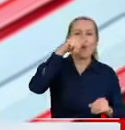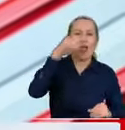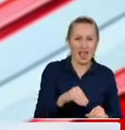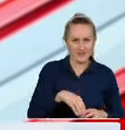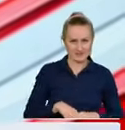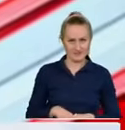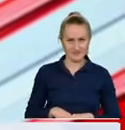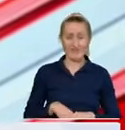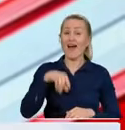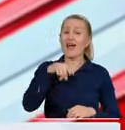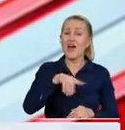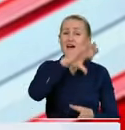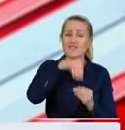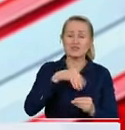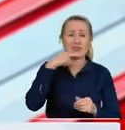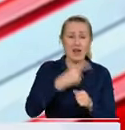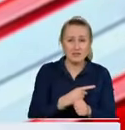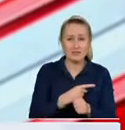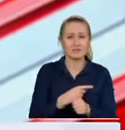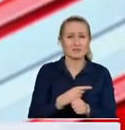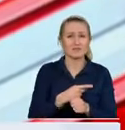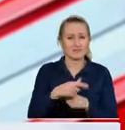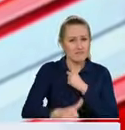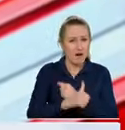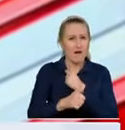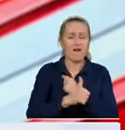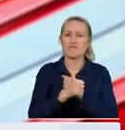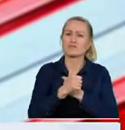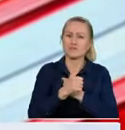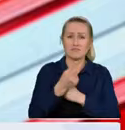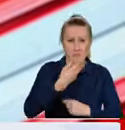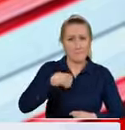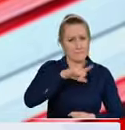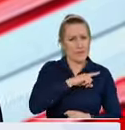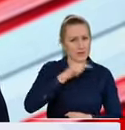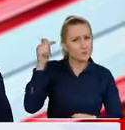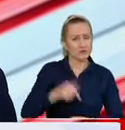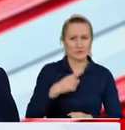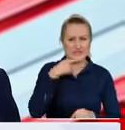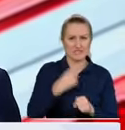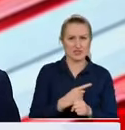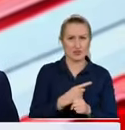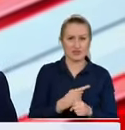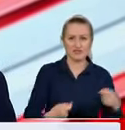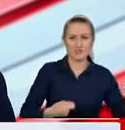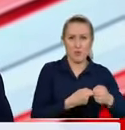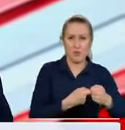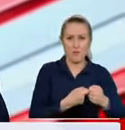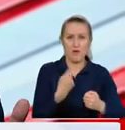Te decyzje powodują, że prędzej czy później musimy zdecydować się na wspólną walutę.